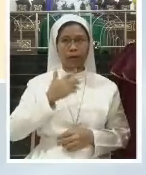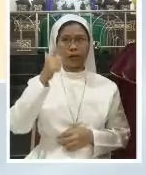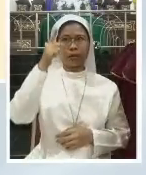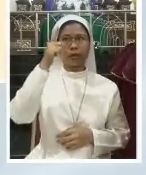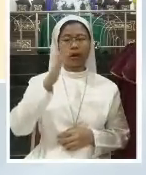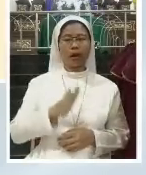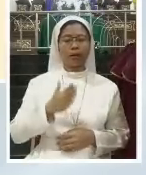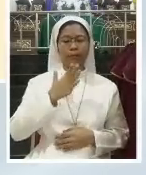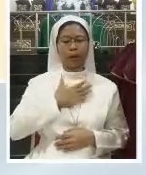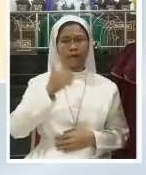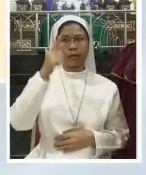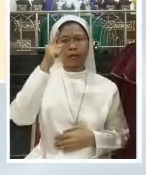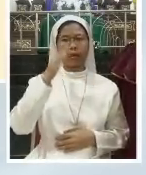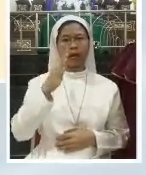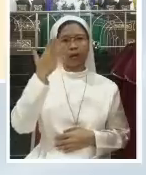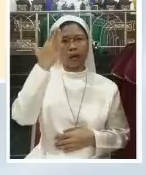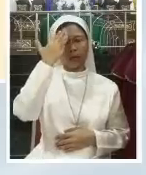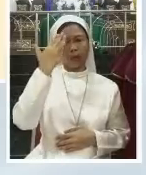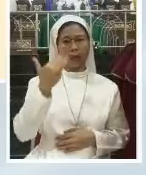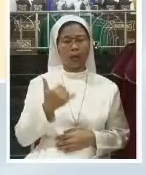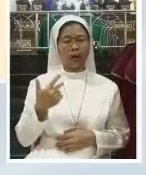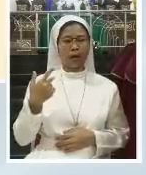O Diyos ko,